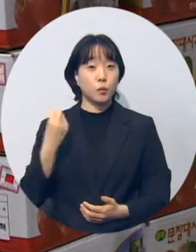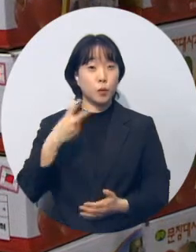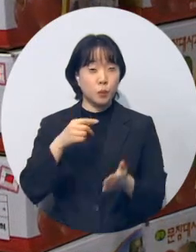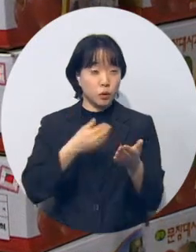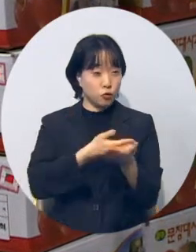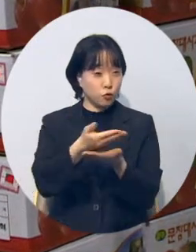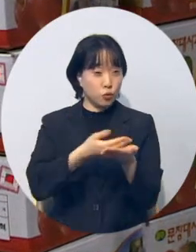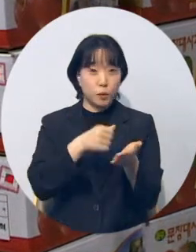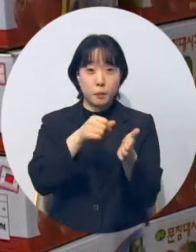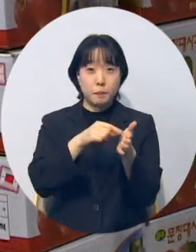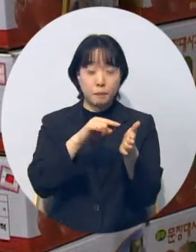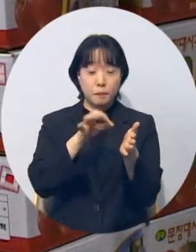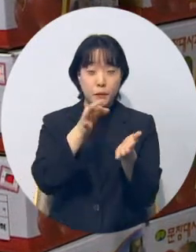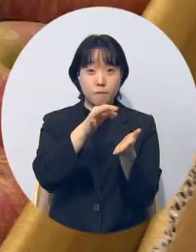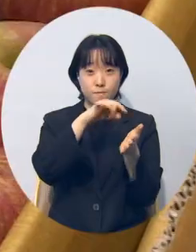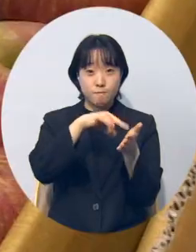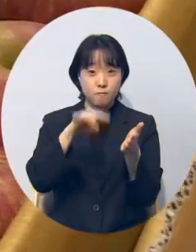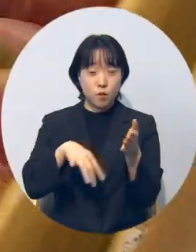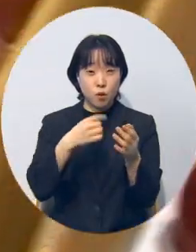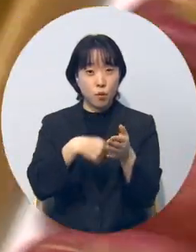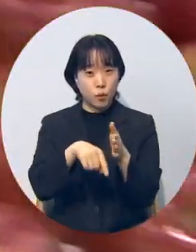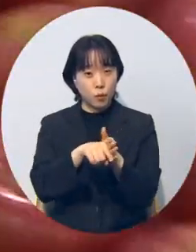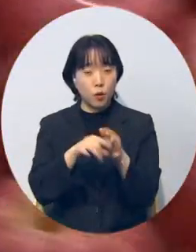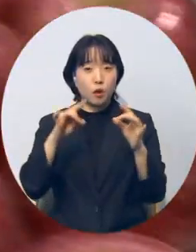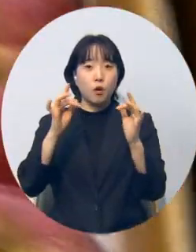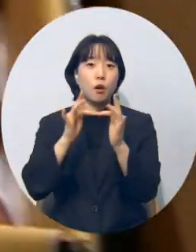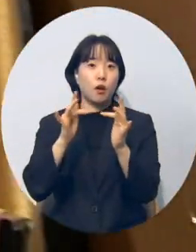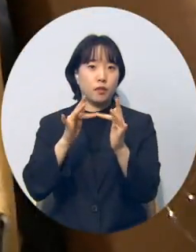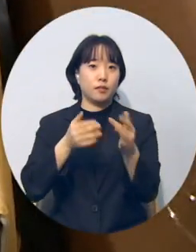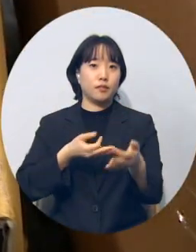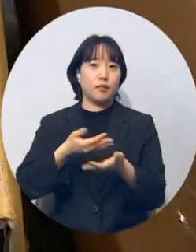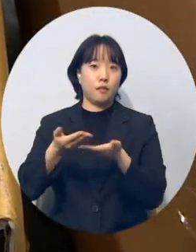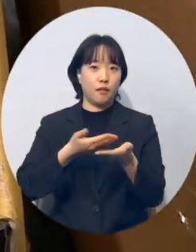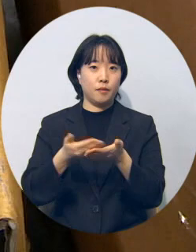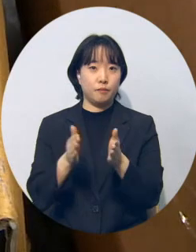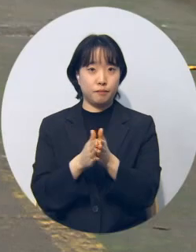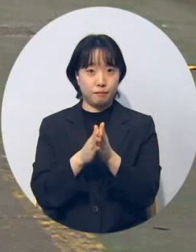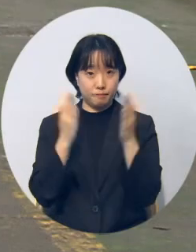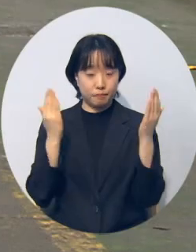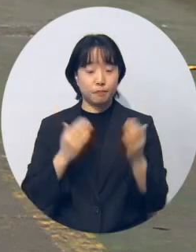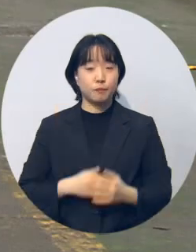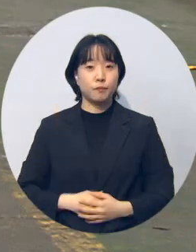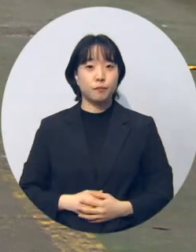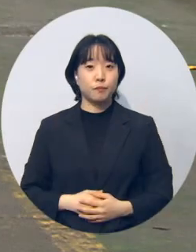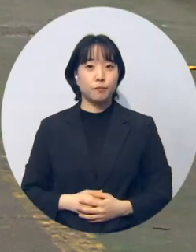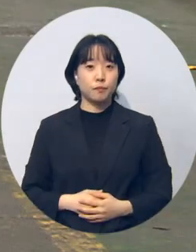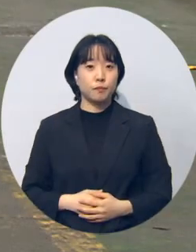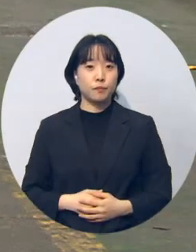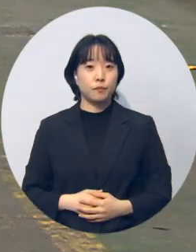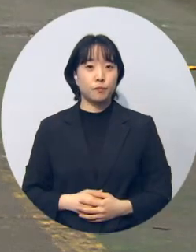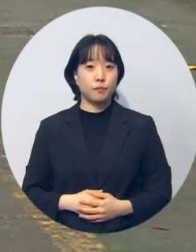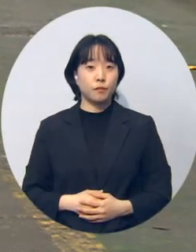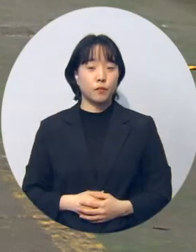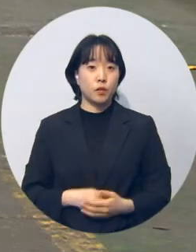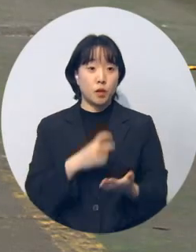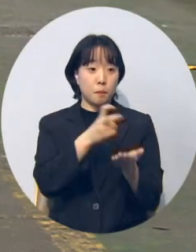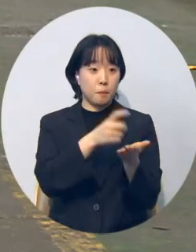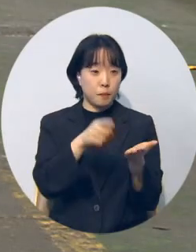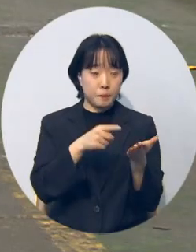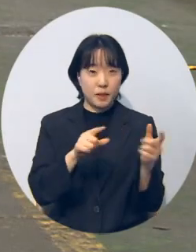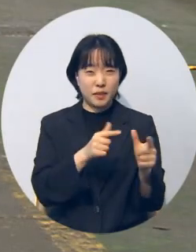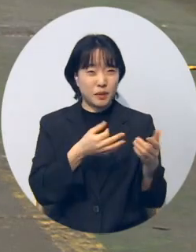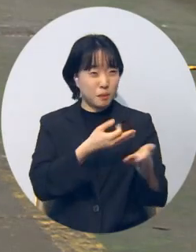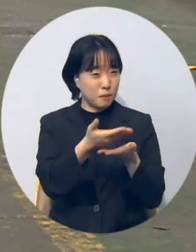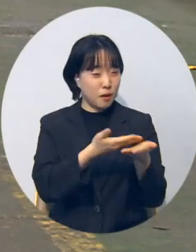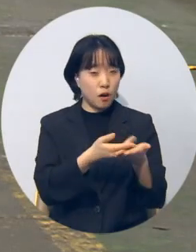효과를 확인한 농산물 온라인 도매시장 활성화 의지도 드러냈습니다. 정부는 도매시장 법인과 중도매인에게